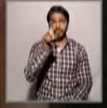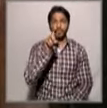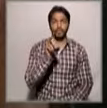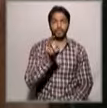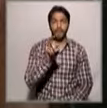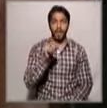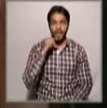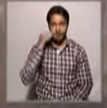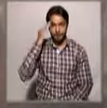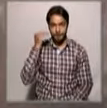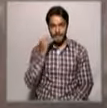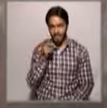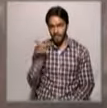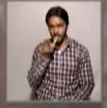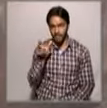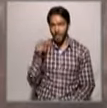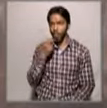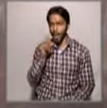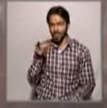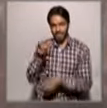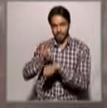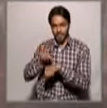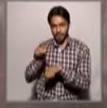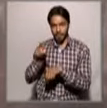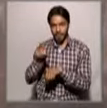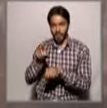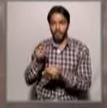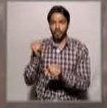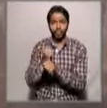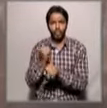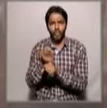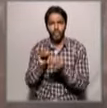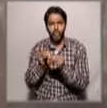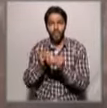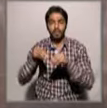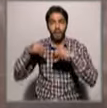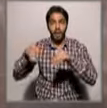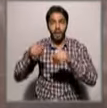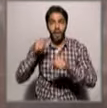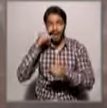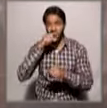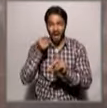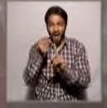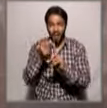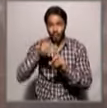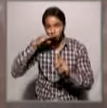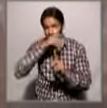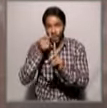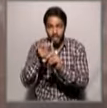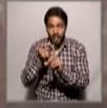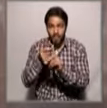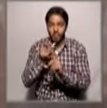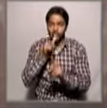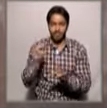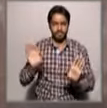بالنسبة لسؤالها أن الله عز وجل طيب لا يقبل إلا طيبا، ومن كانت نفقته من حرام كما في الحديث إذا وضع